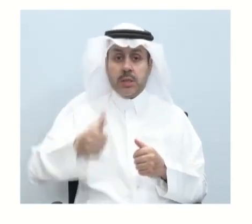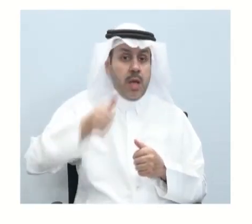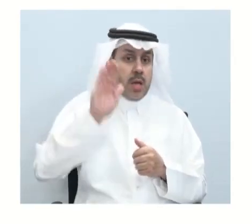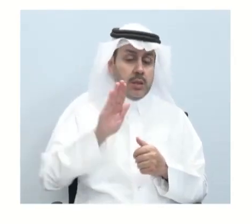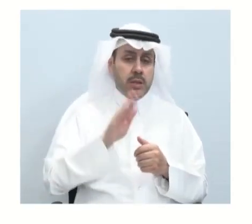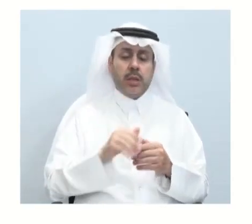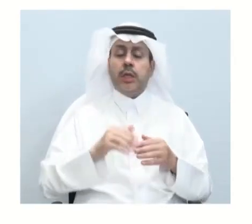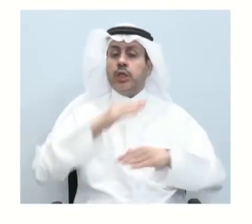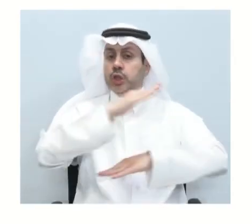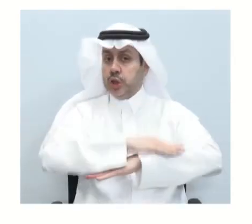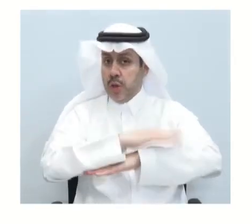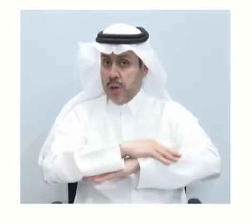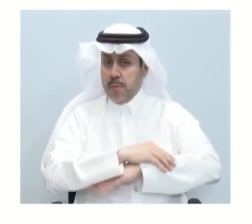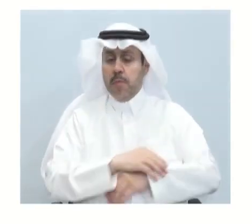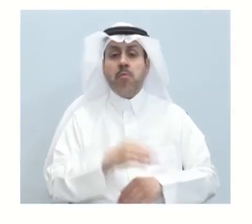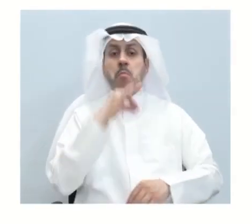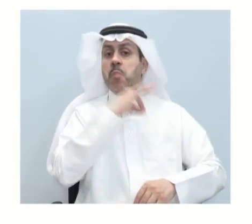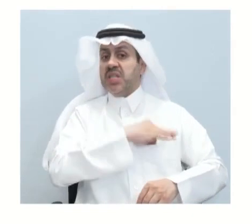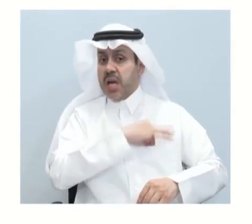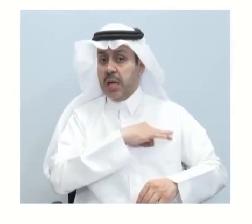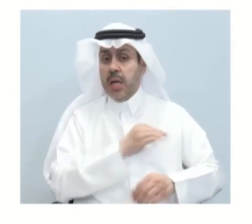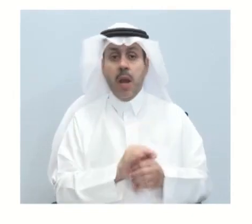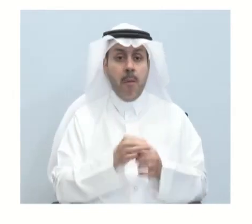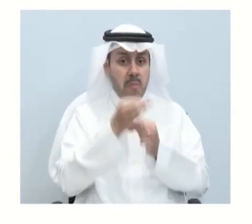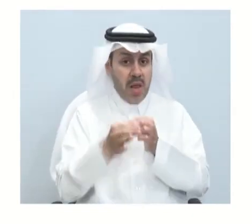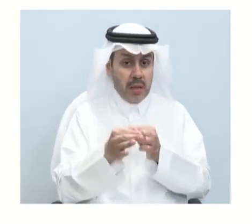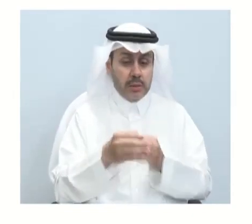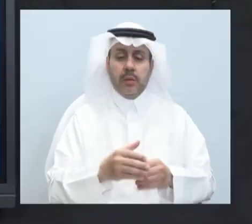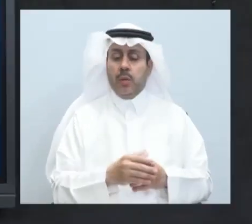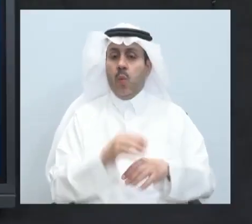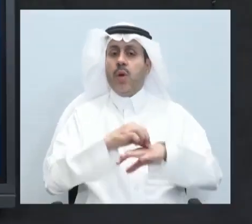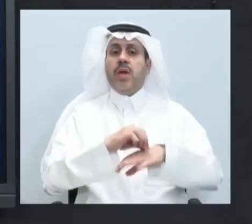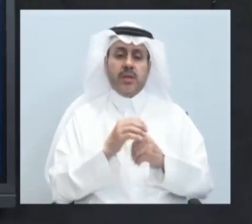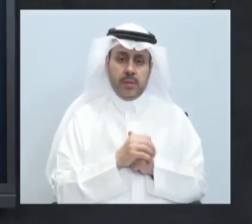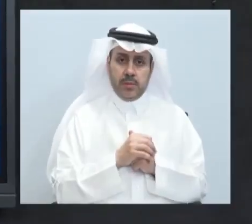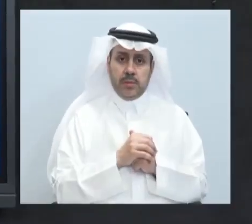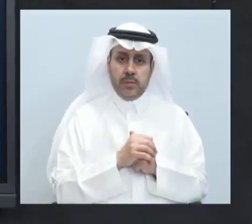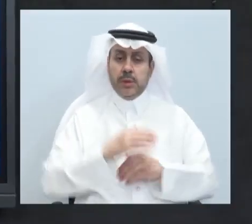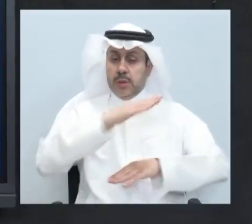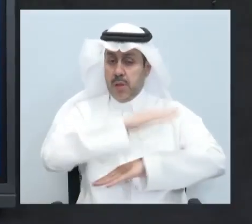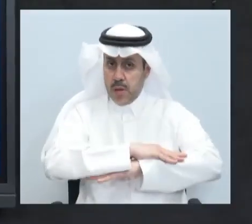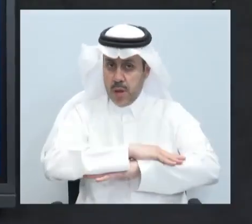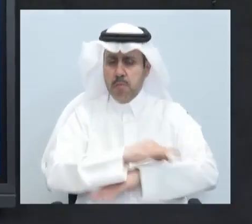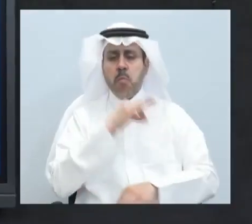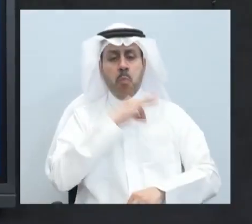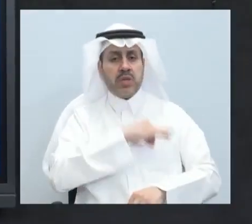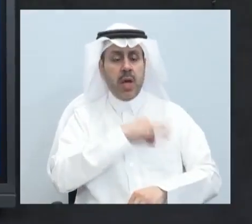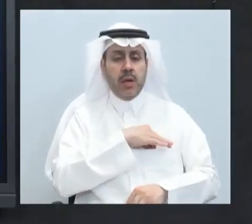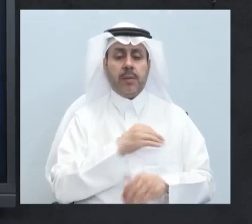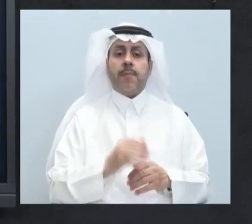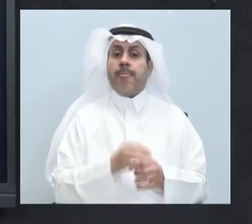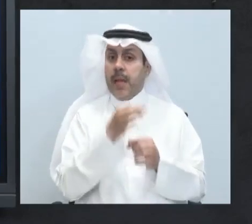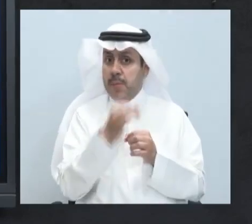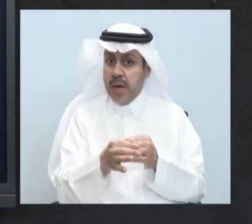مصالح العباد والبلاد فهي اساس اخواني واخواتي في تنظيم مصالح العباد والبلاد